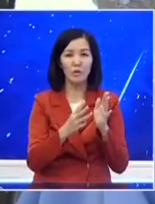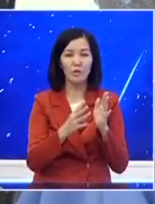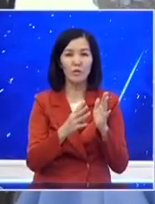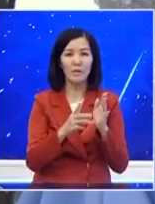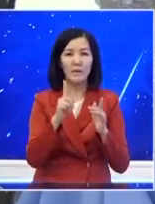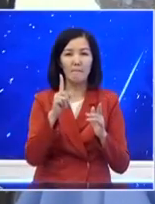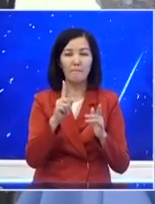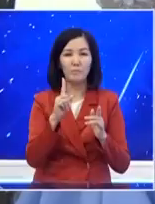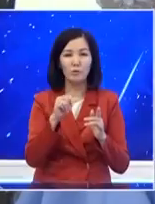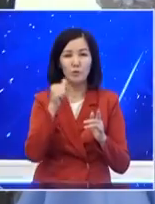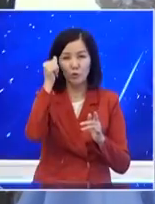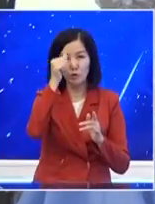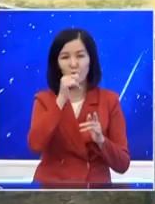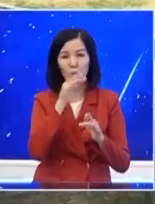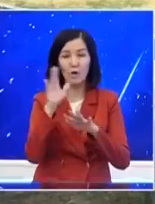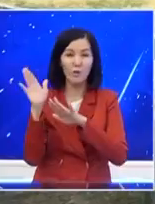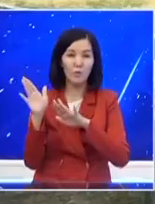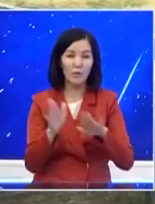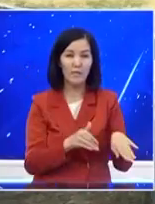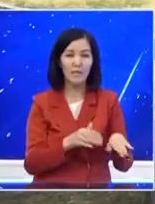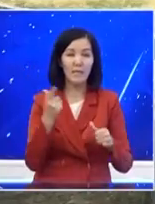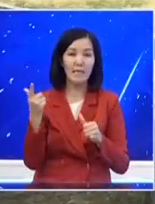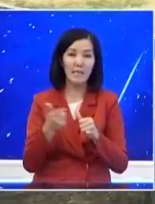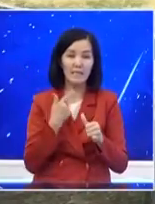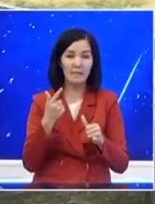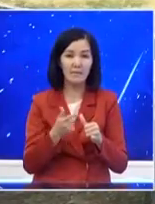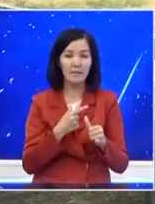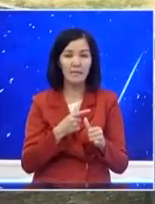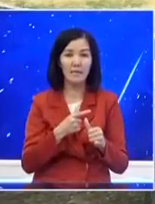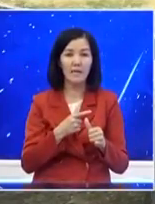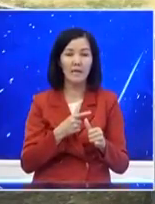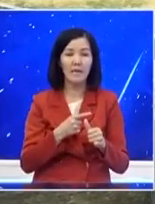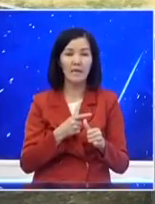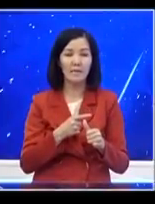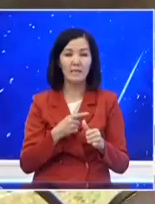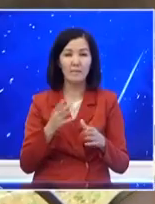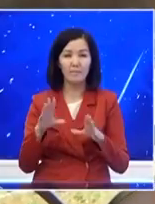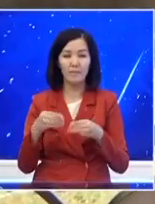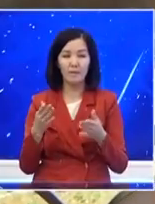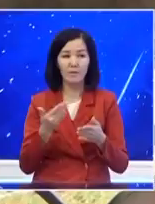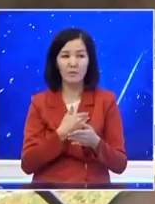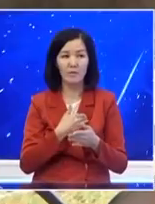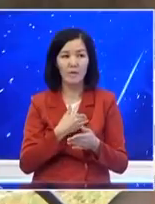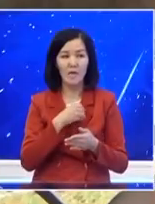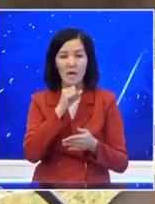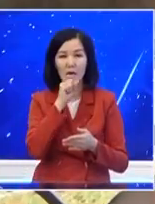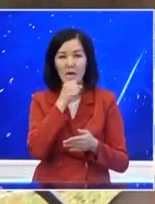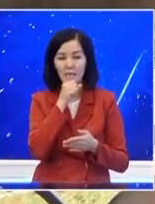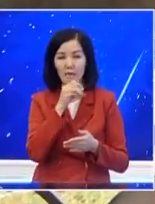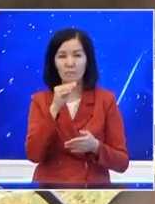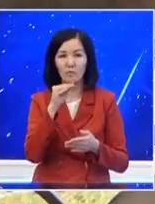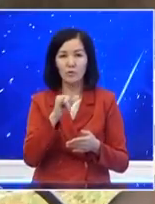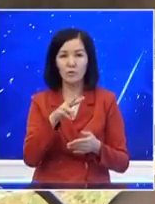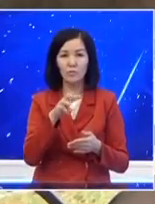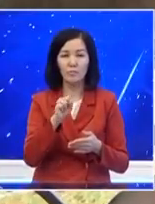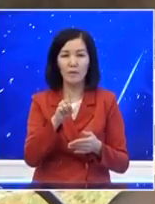туп-тура бір ғасыр салып туған. Айтуынша, есімінде есіл ер құрметіне қоймақшы болыпты. Атам Жұмабай әдебиетке жақын